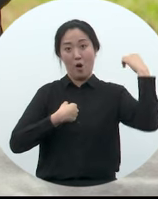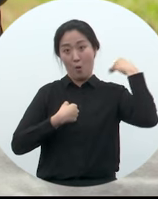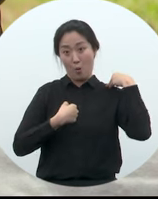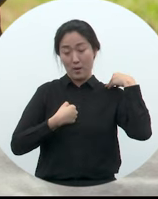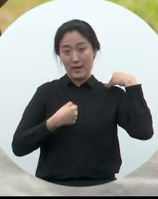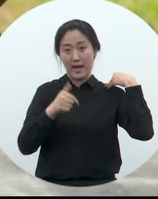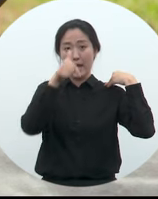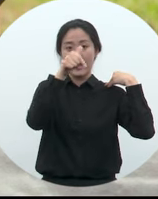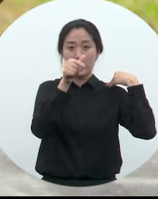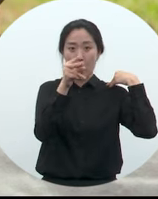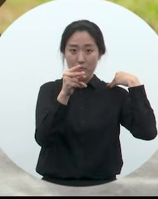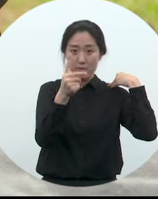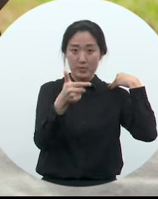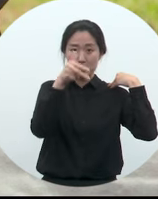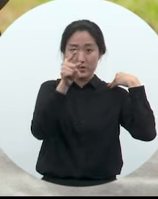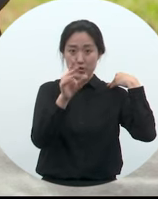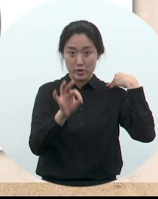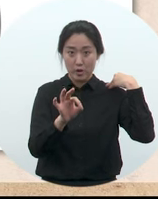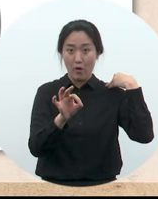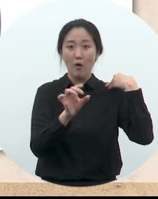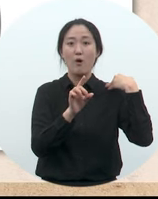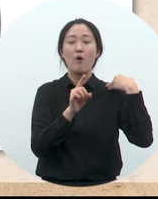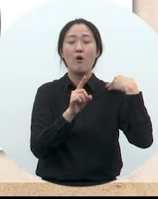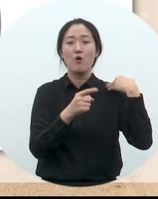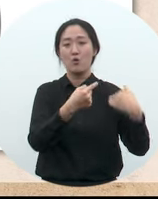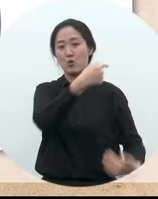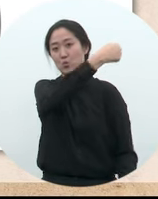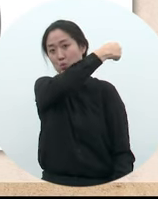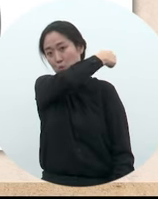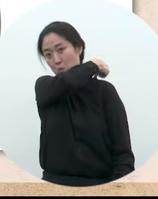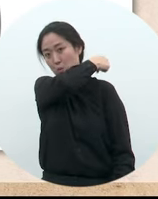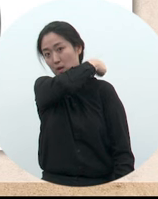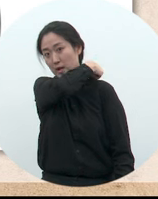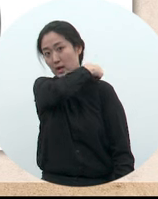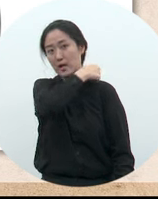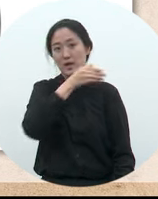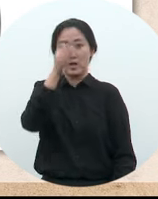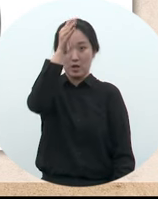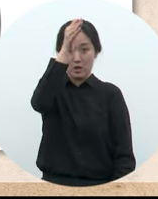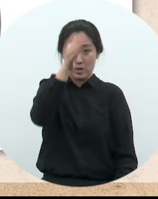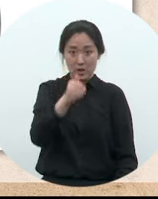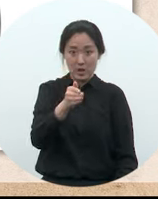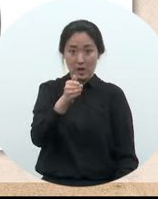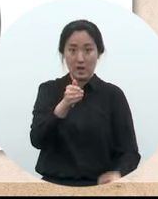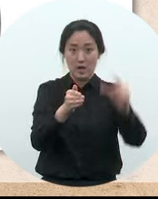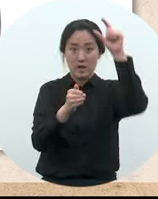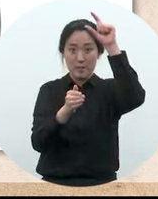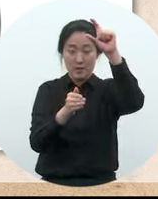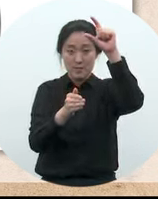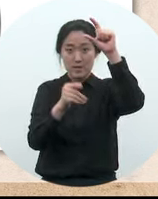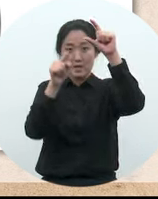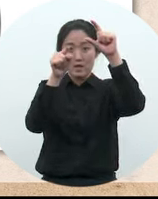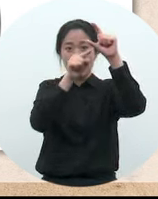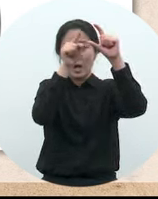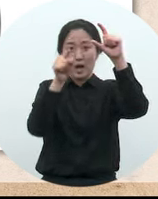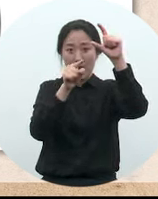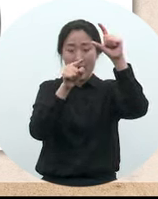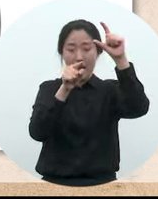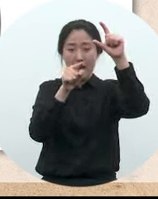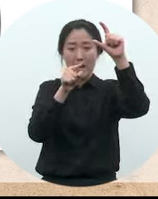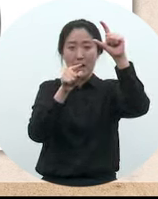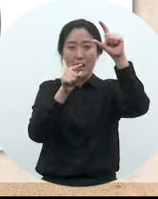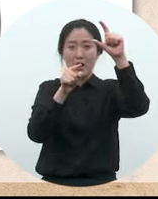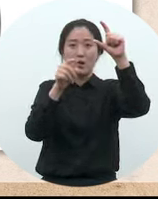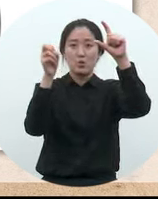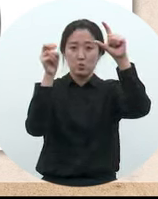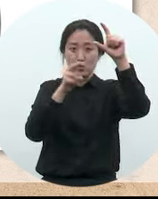때 배낭끈이 어깨에 닿는 견정, 척추 정중앙을 중심으로 해서 수직으로 3cm 되는